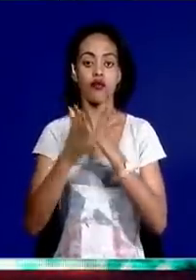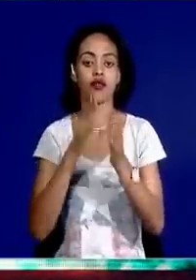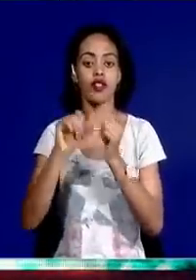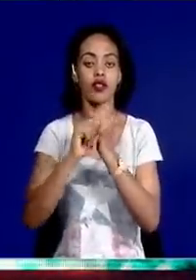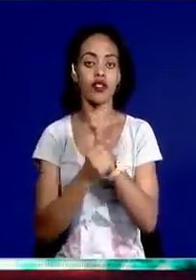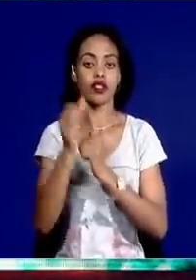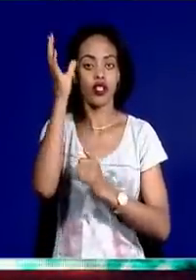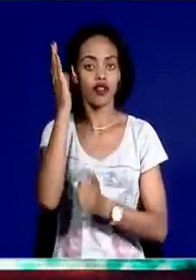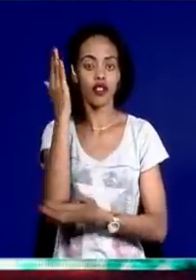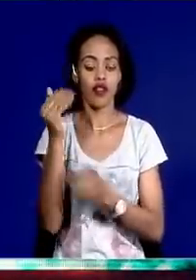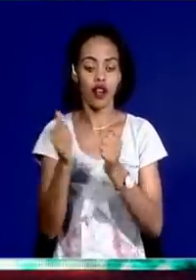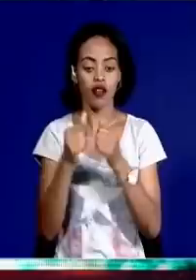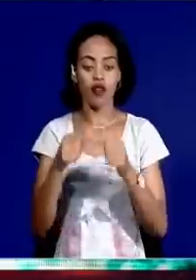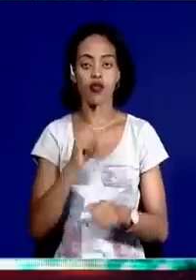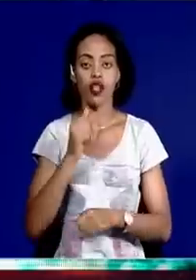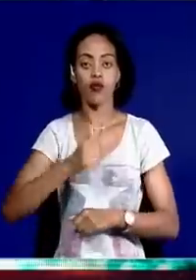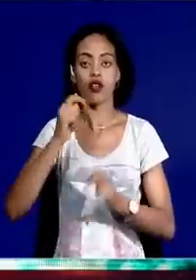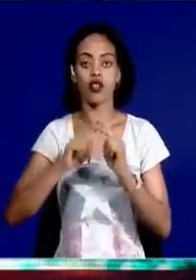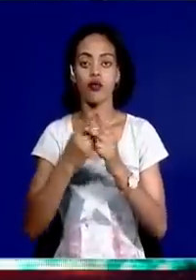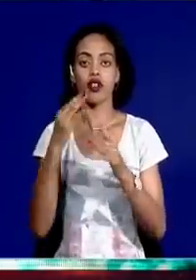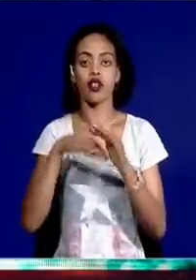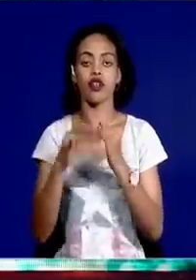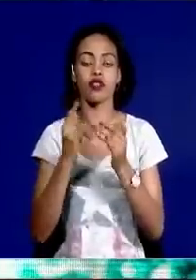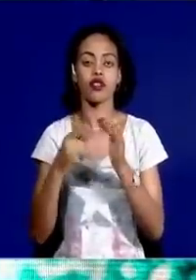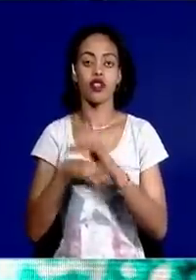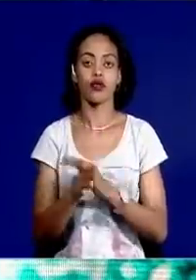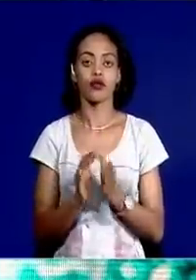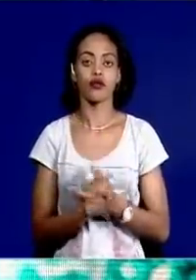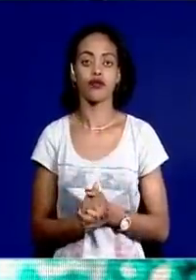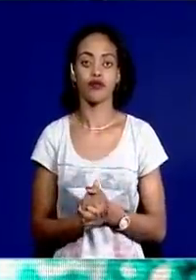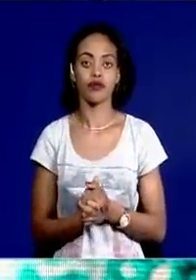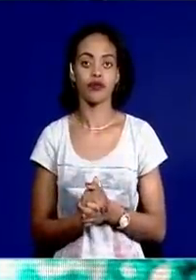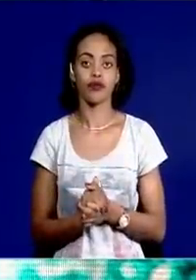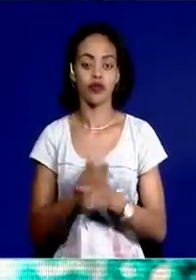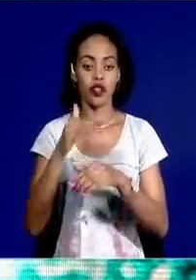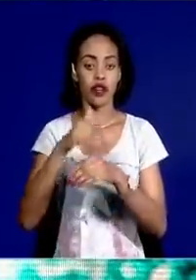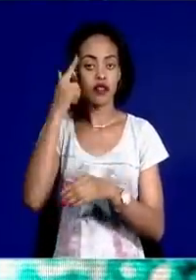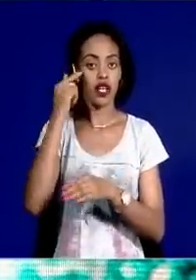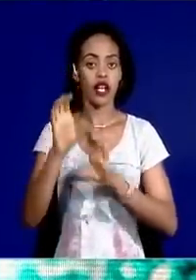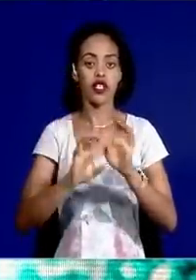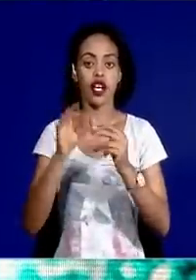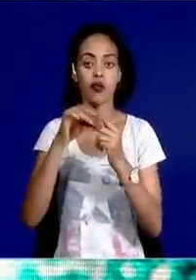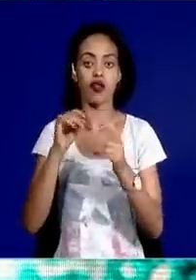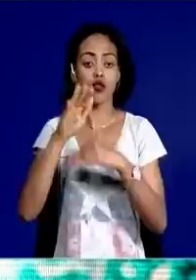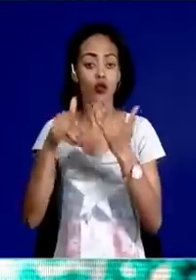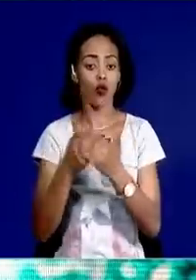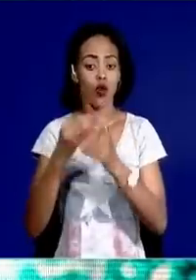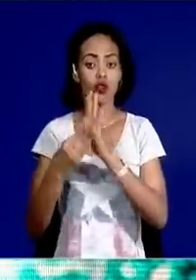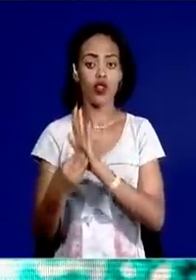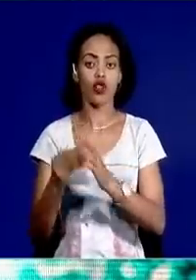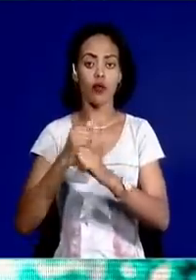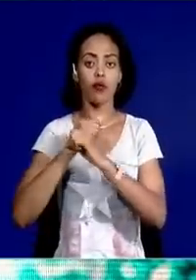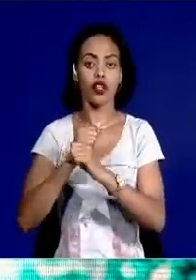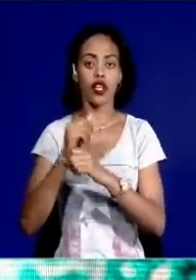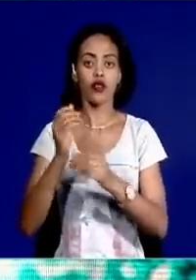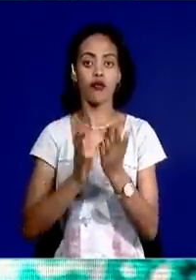قبر زابير حبيرنا كم كنت صنحنا بقند نتازينا في اليمنا حزد معنا بزرزرهم أب تقرأي زكايد مرز آن خلهم تتصابطات بمكات مثل